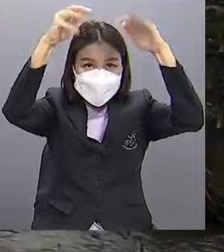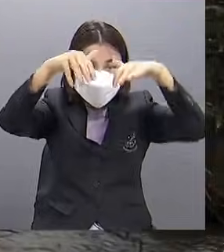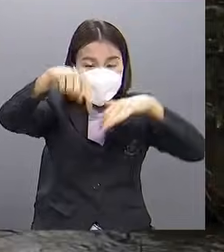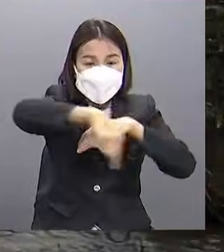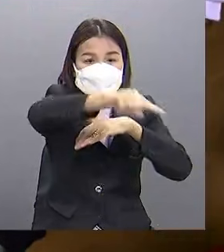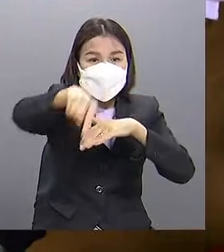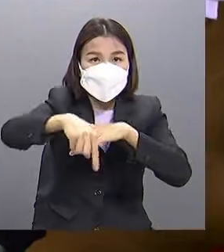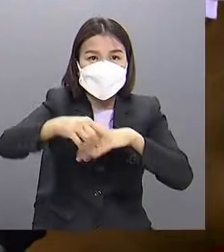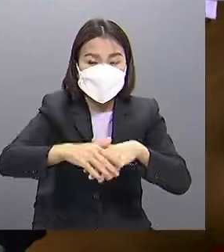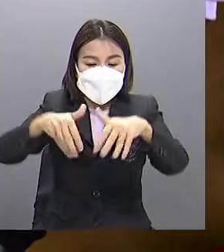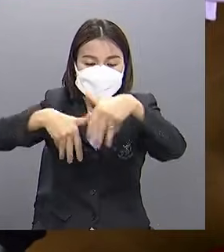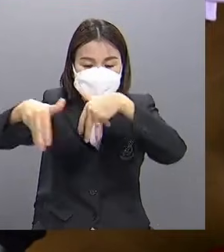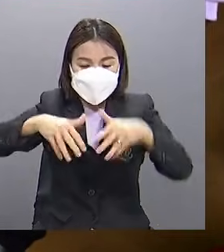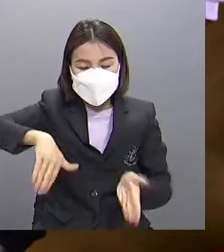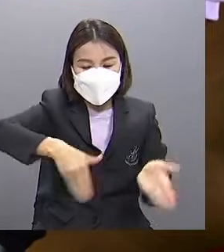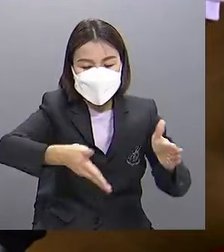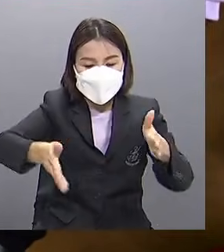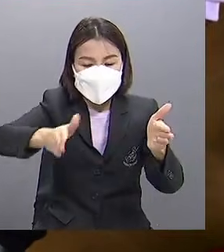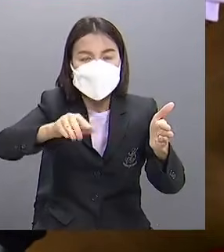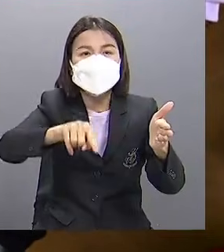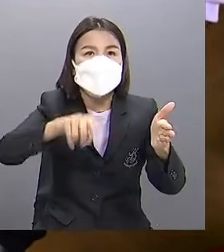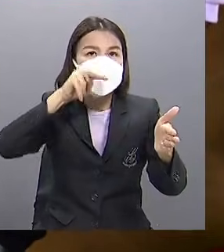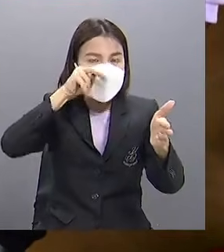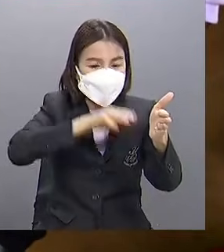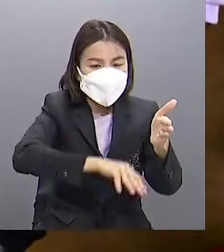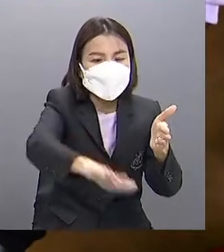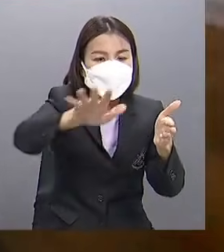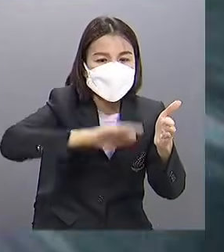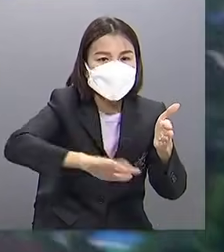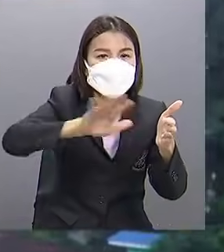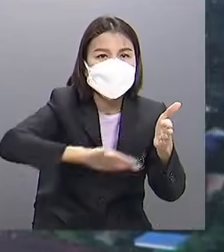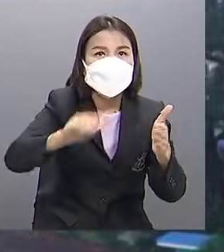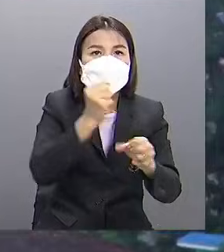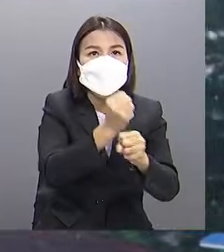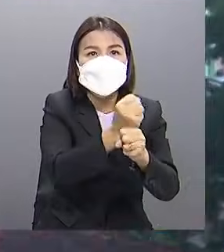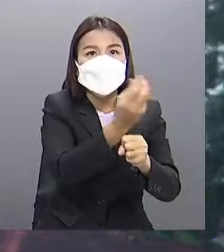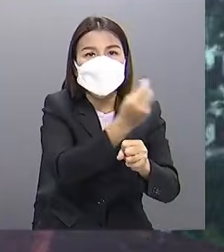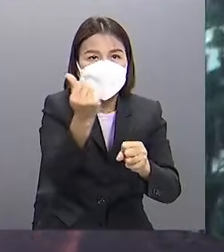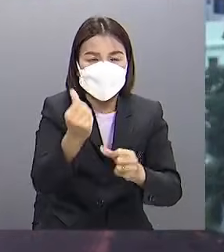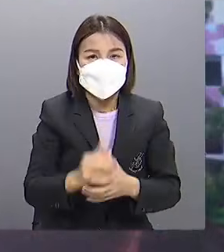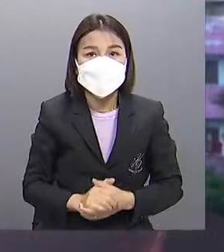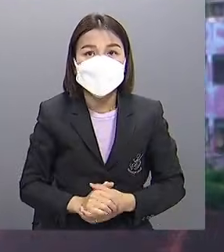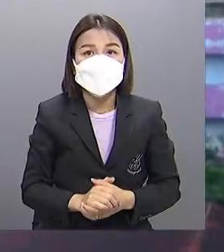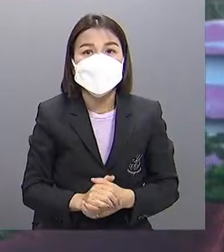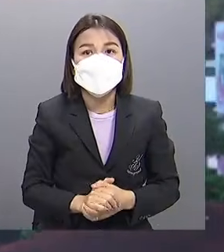ครับเราก็สามารถที่จะระบายลงสู่แม่น้ำเลยได้ไวขึ้นนะครับ